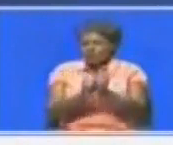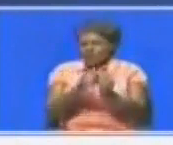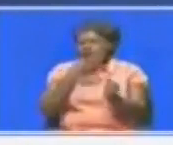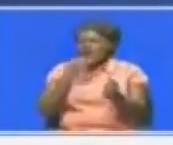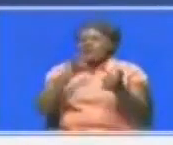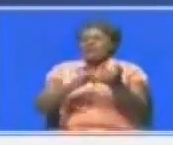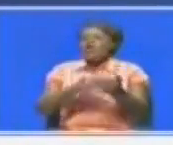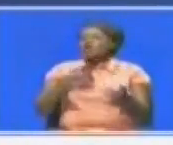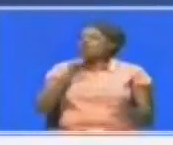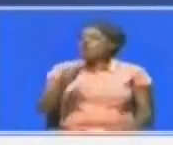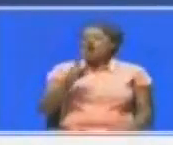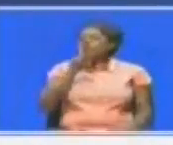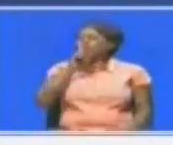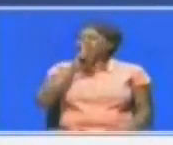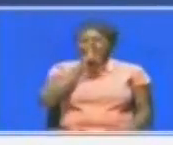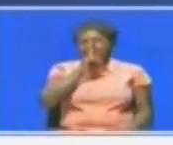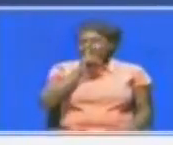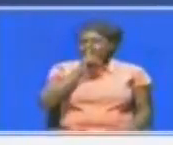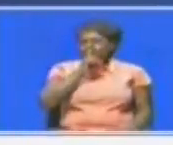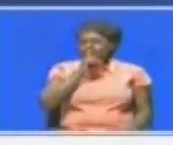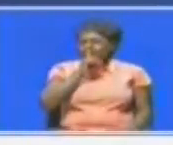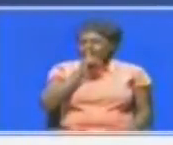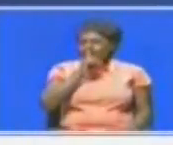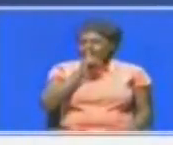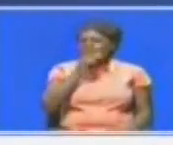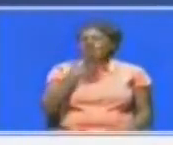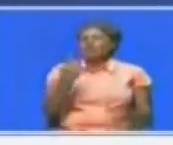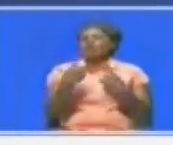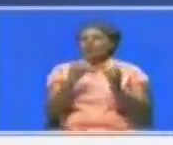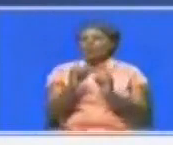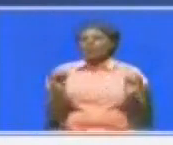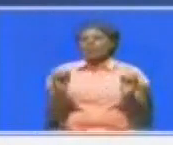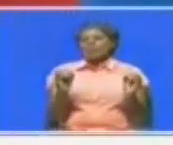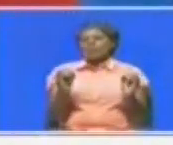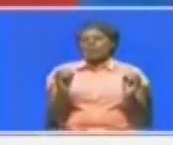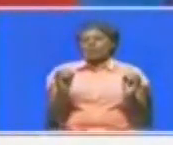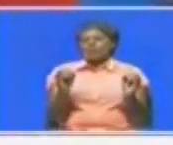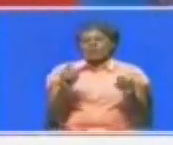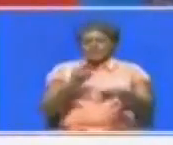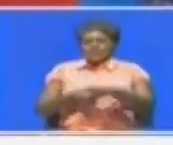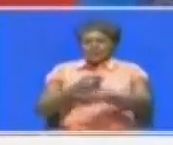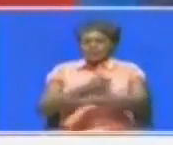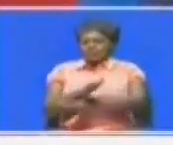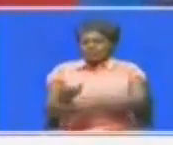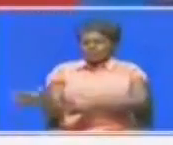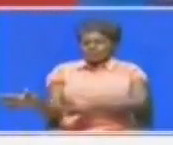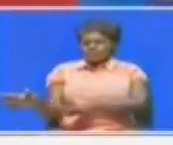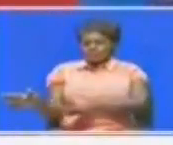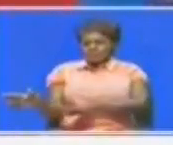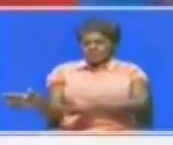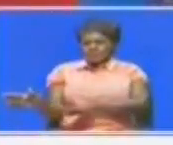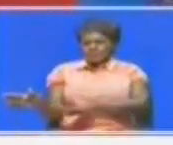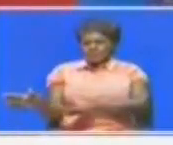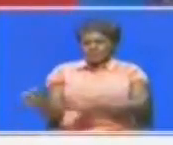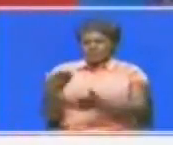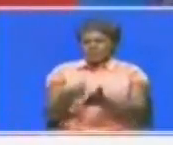kuliko mnanyamazia maneno yanakaa chini ya mvunguni, manake hamtaki kuongea. Biki Fimbo, muda wetu umekwisha, tungependa kuzungumzia swala